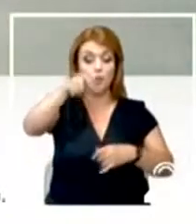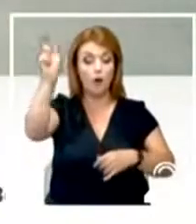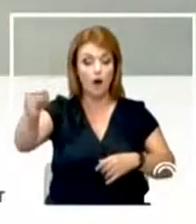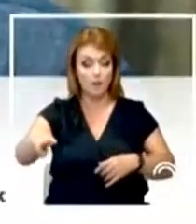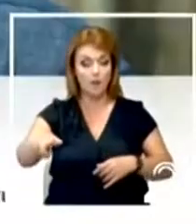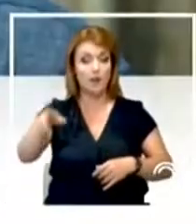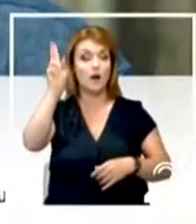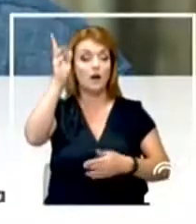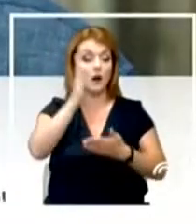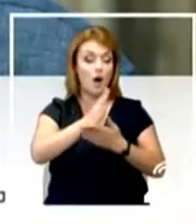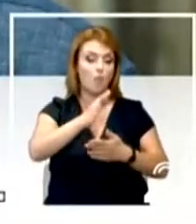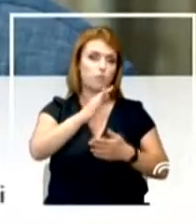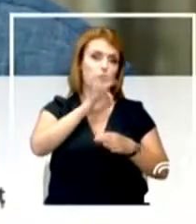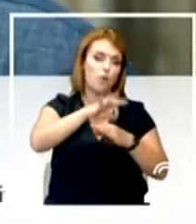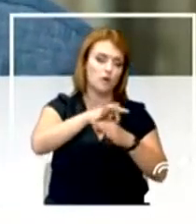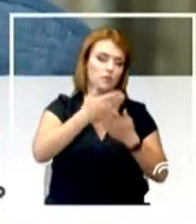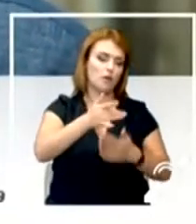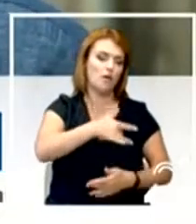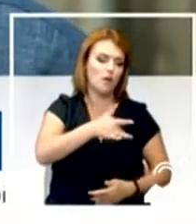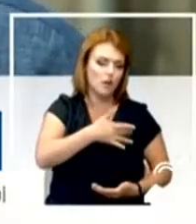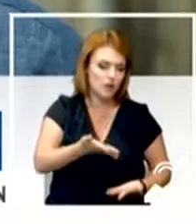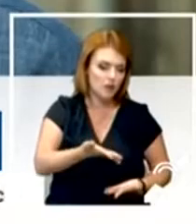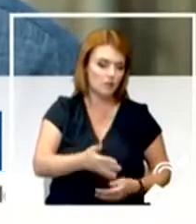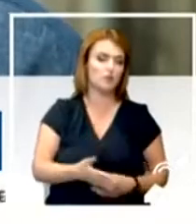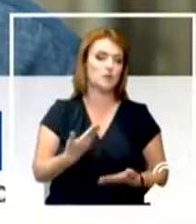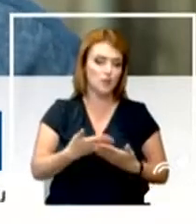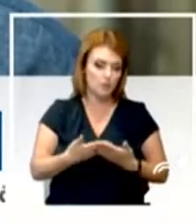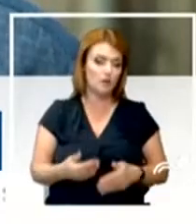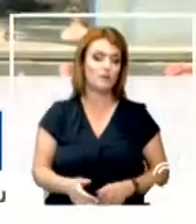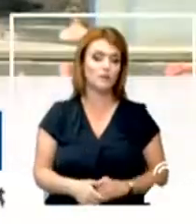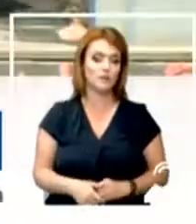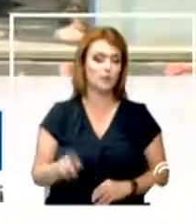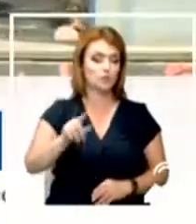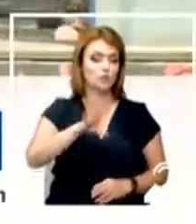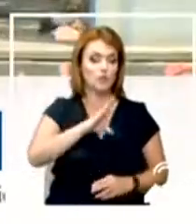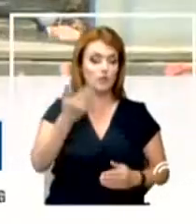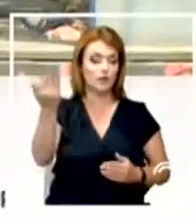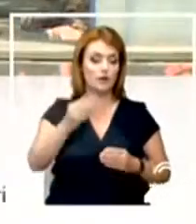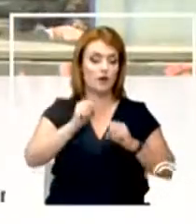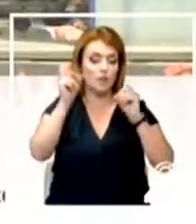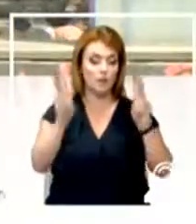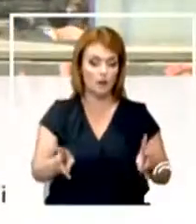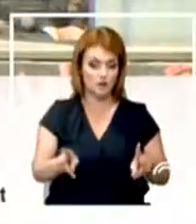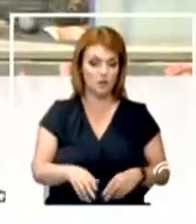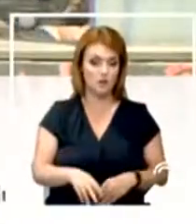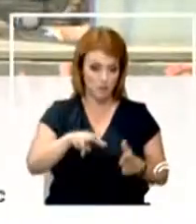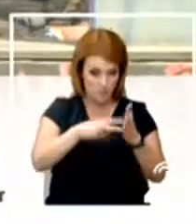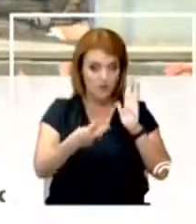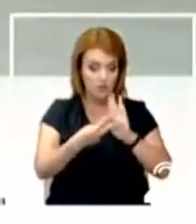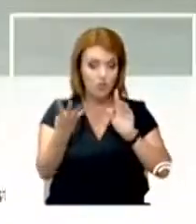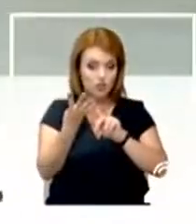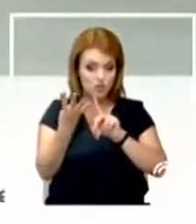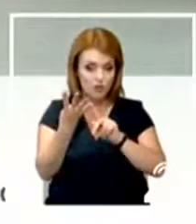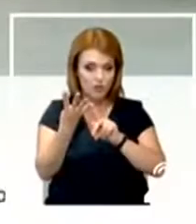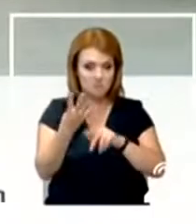mergem la vaccinare, pentru că există, din punct de vedere al sănătății, un pericol. Intenționați să faceți și doza 4? Nu